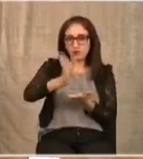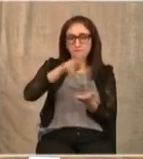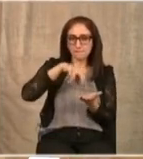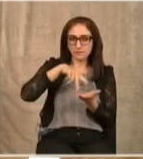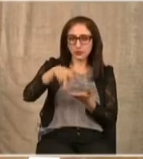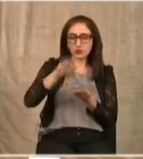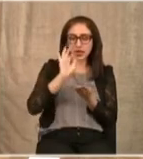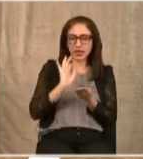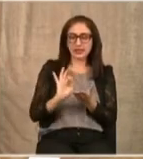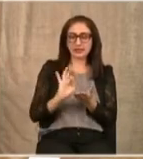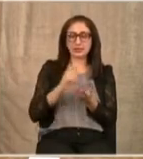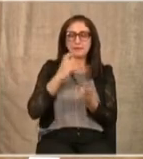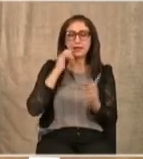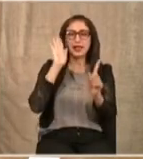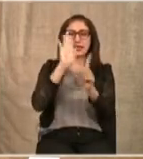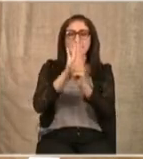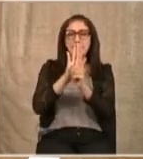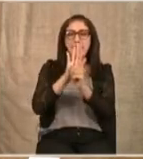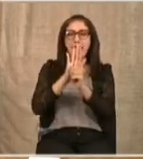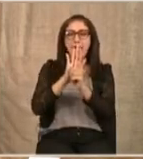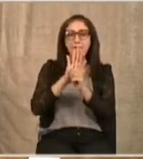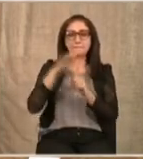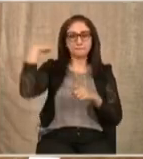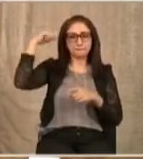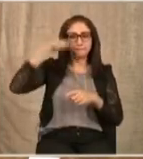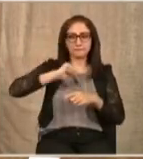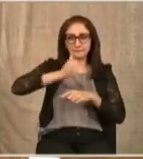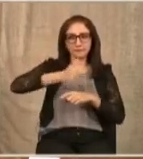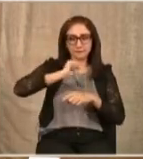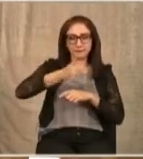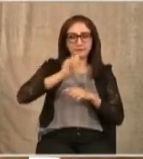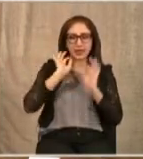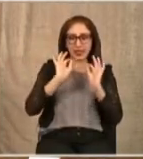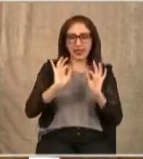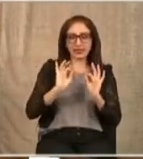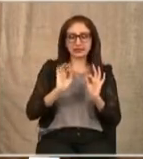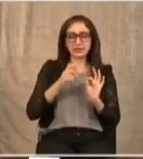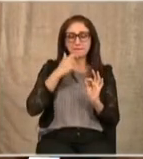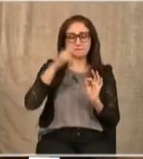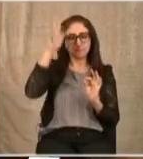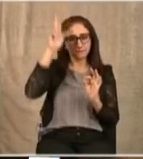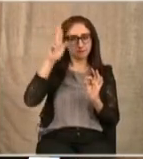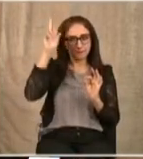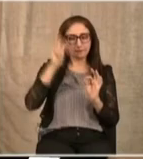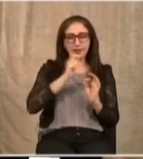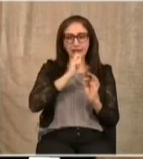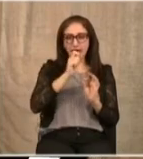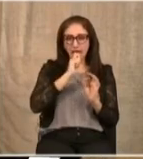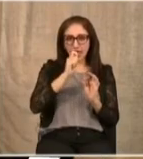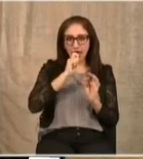في دعم الناخبين ووسائل الاعلام المحليه والعالميه